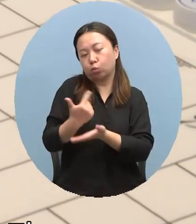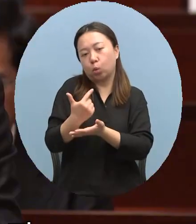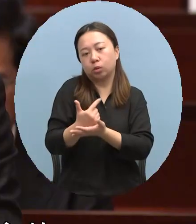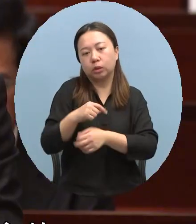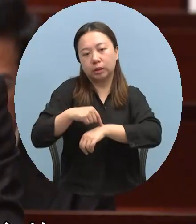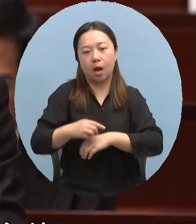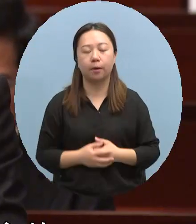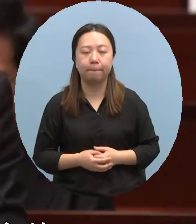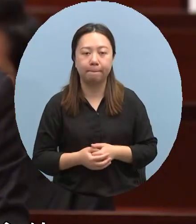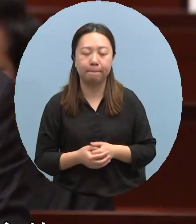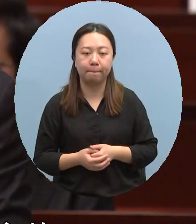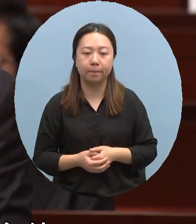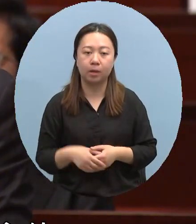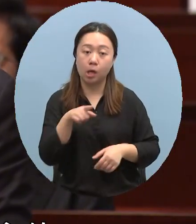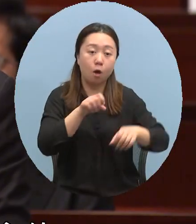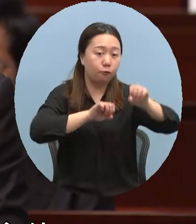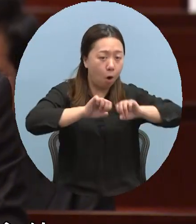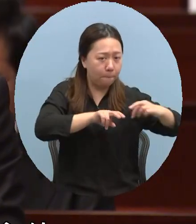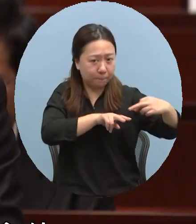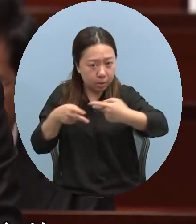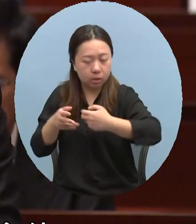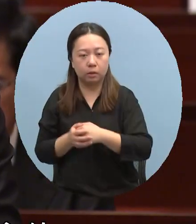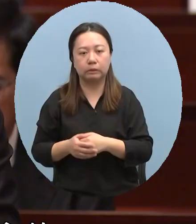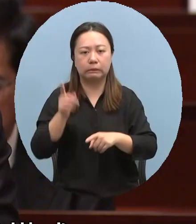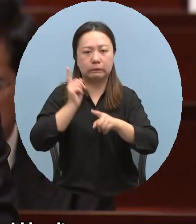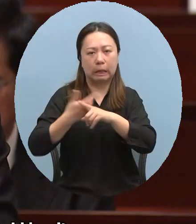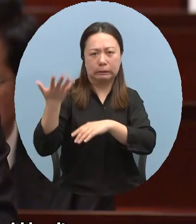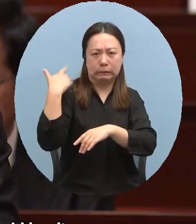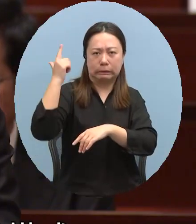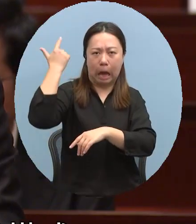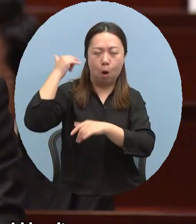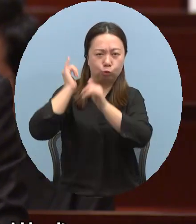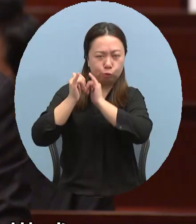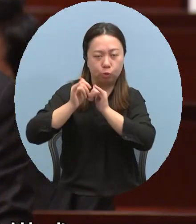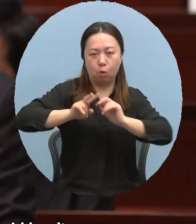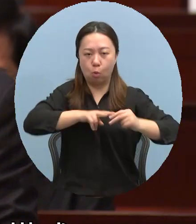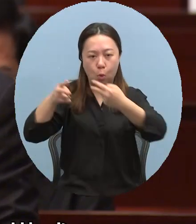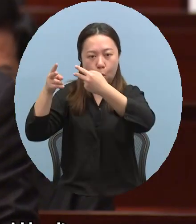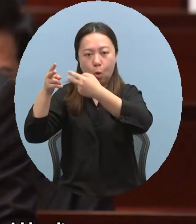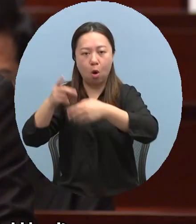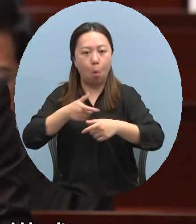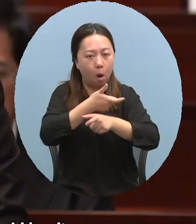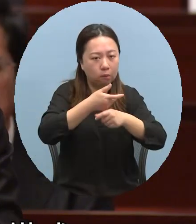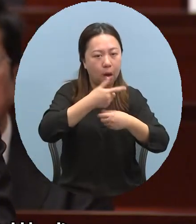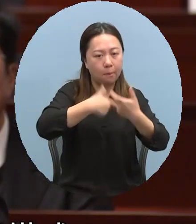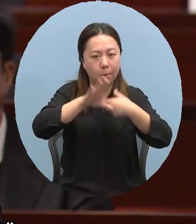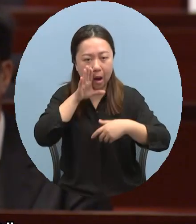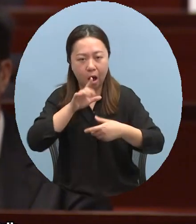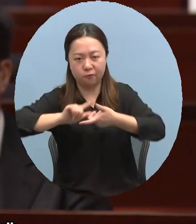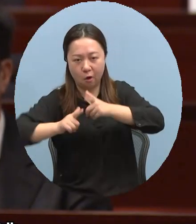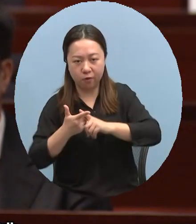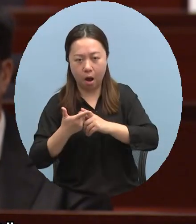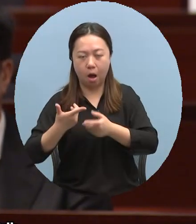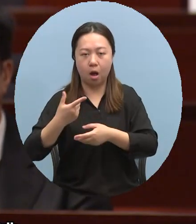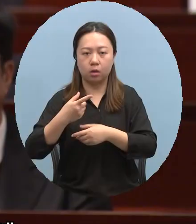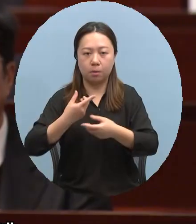點。 呢場科技變革不單係顛覆傳統嘅生產方式、商業模式同埋消費模式，更係